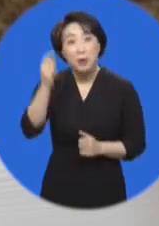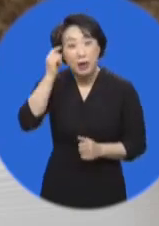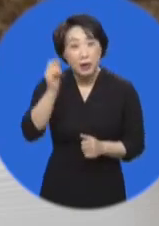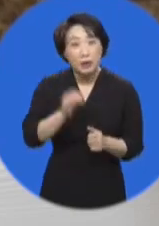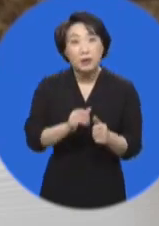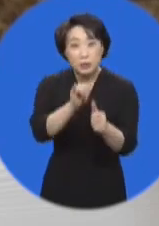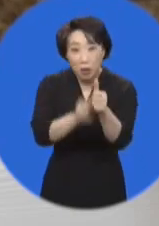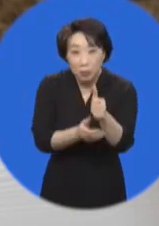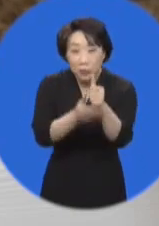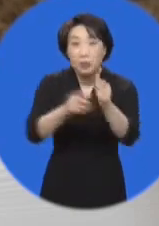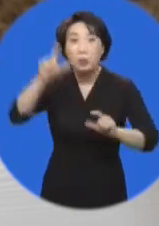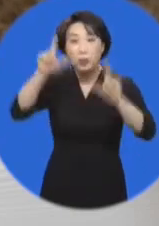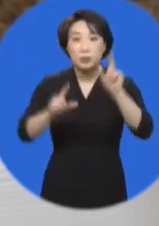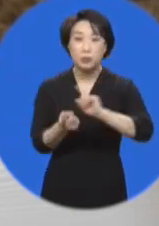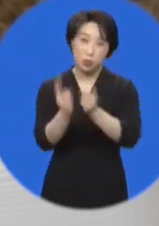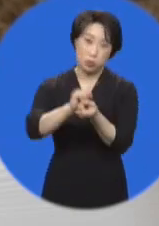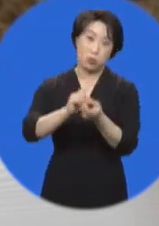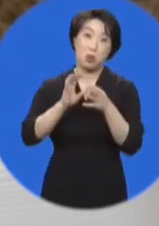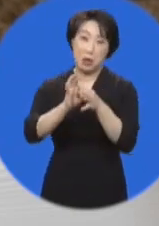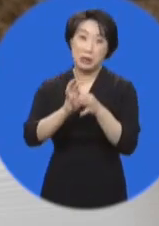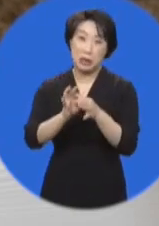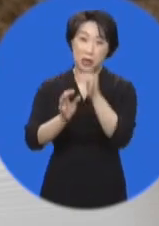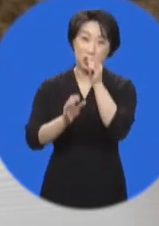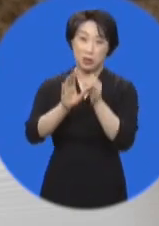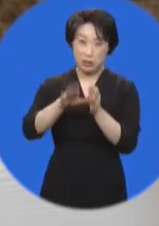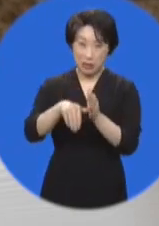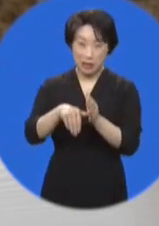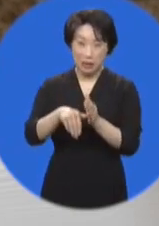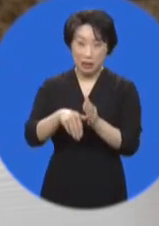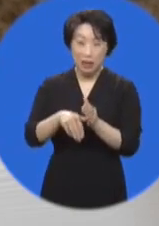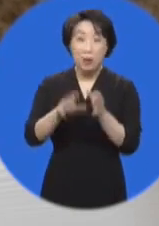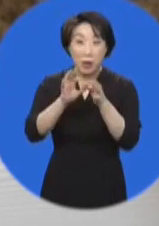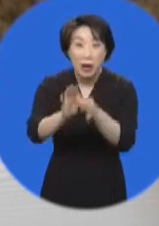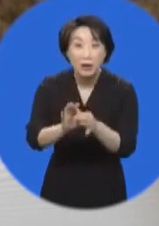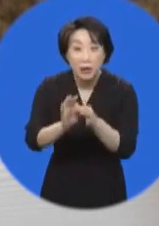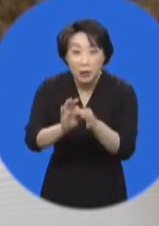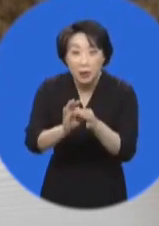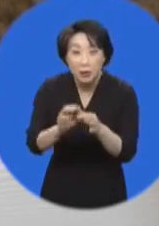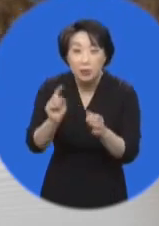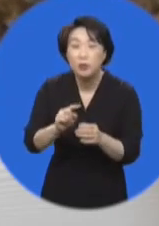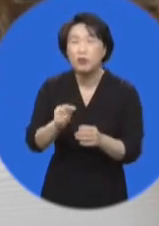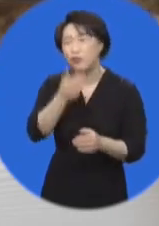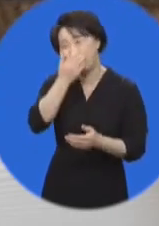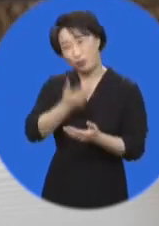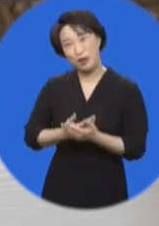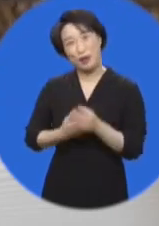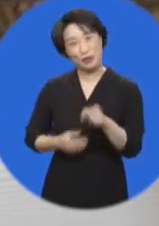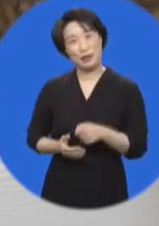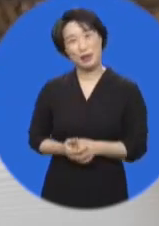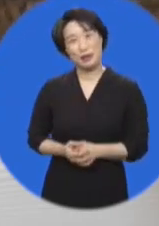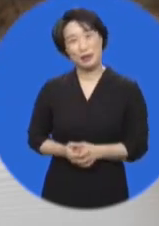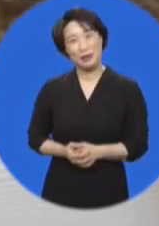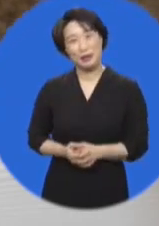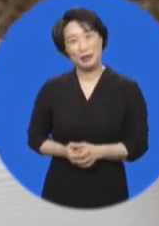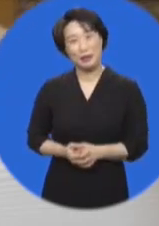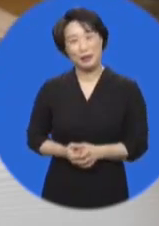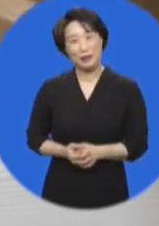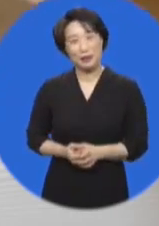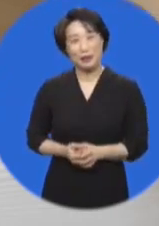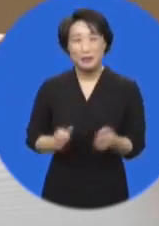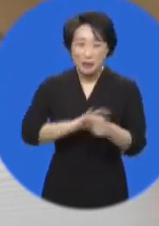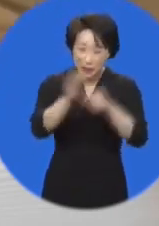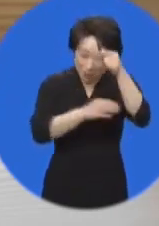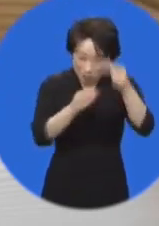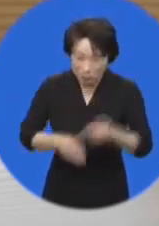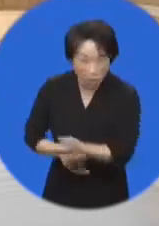섬기라는 모습은 서로 상관이 있을 때 상관관계가 뭐냐 이게 얼마나 중요한 것이냐. 우리